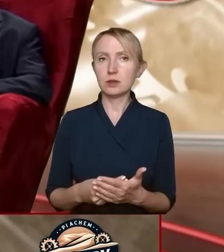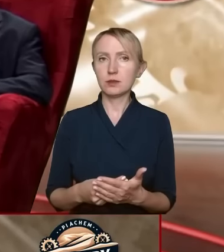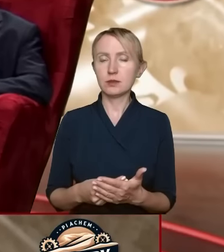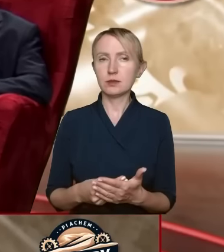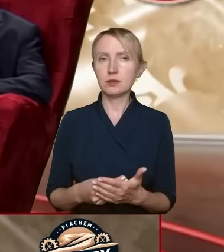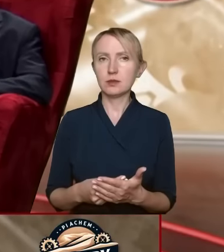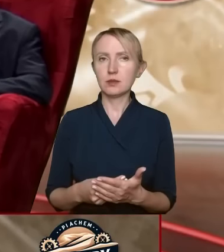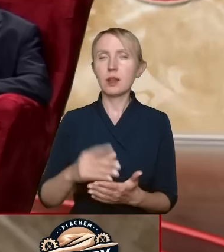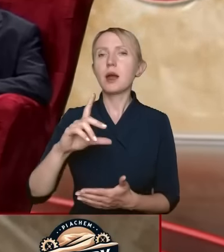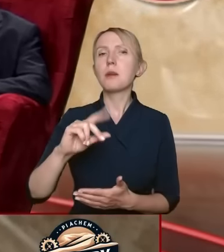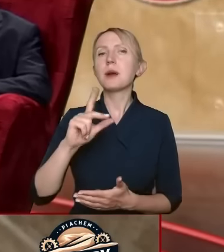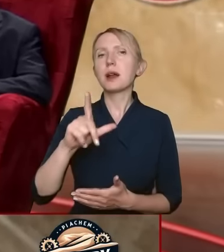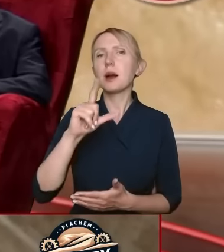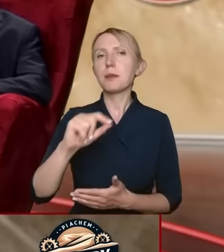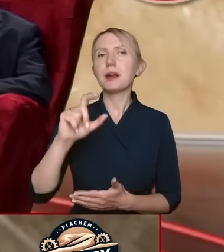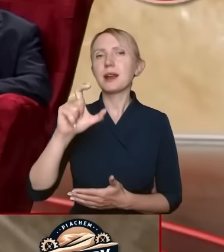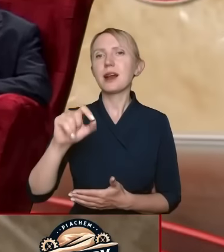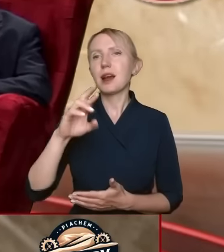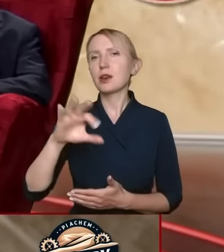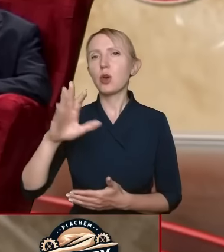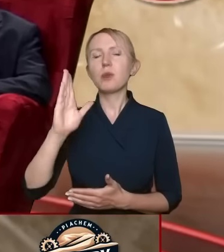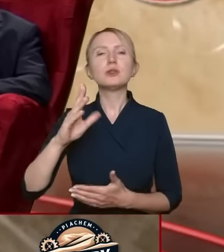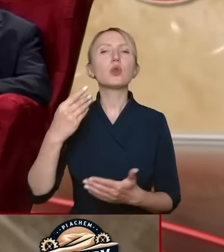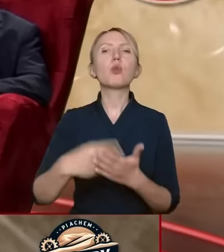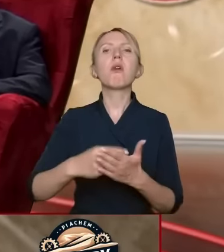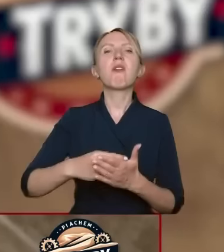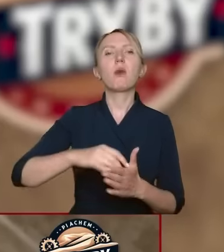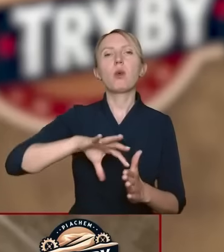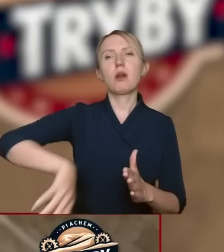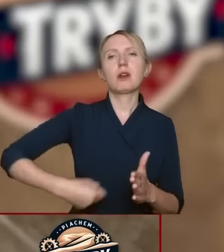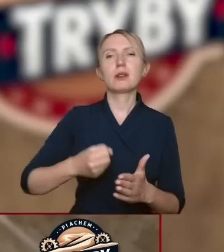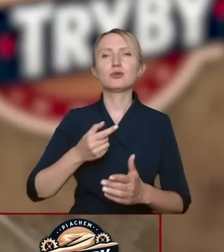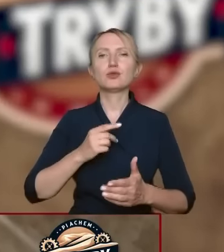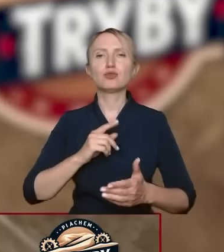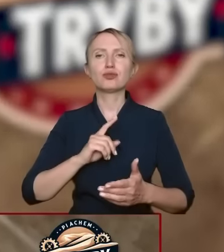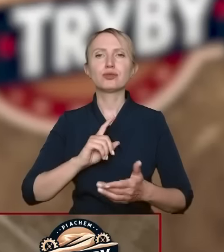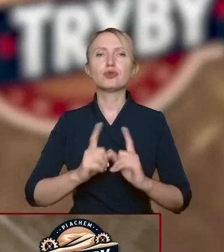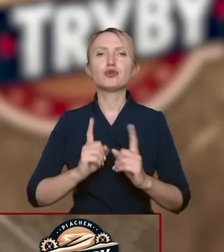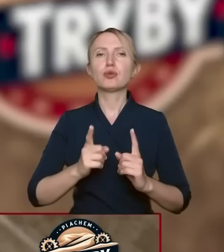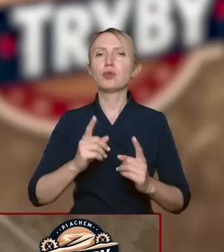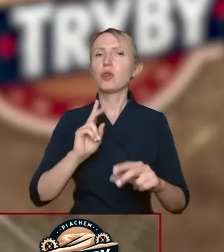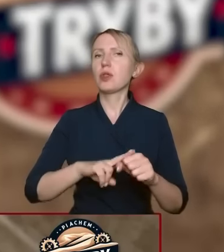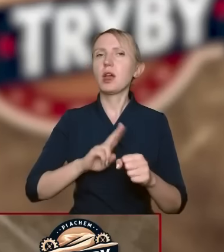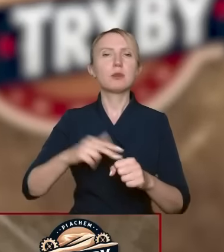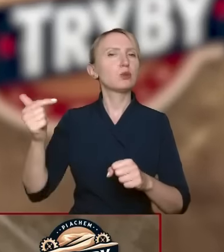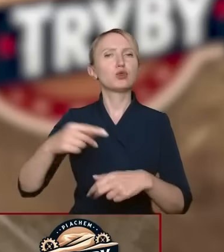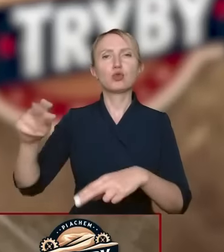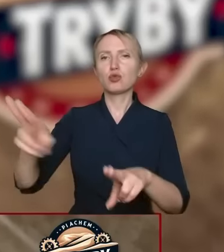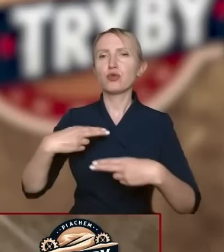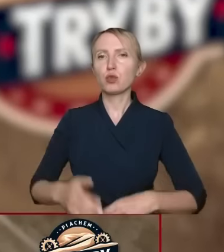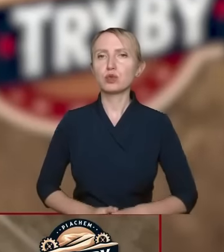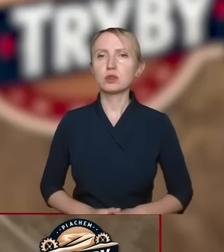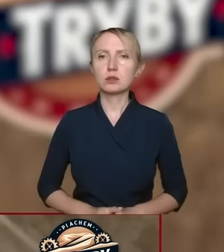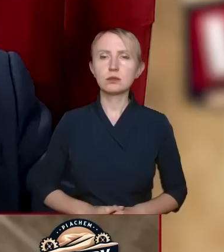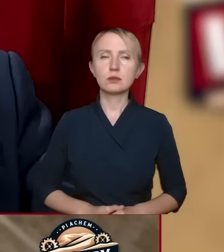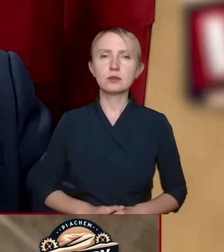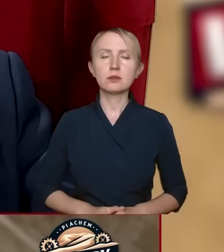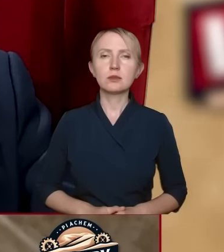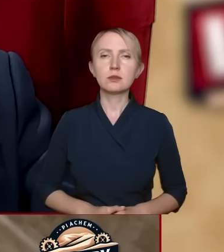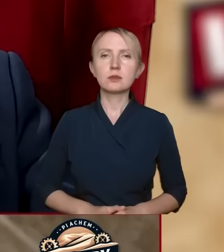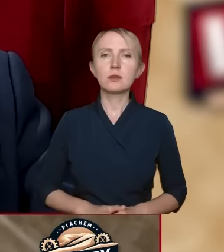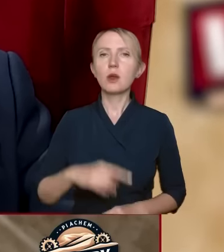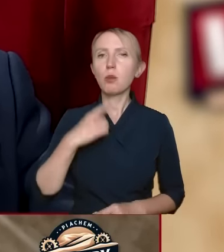to PKP Cargo, to będzie kupował kradzione i będzie w bardzo szybkim terminie musiał to oddawać. Powiedzmy